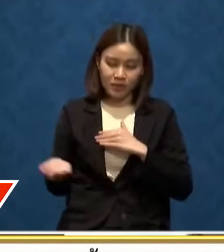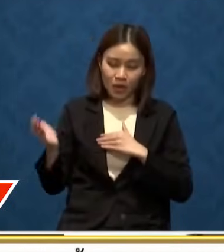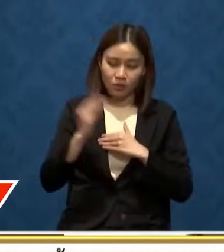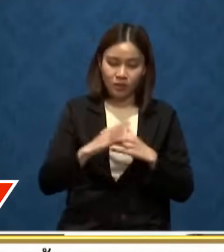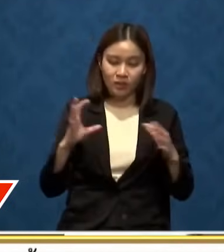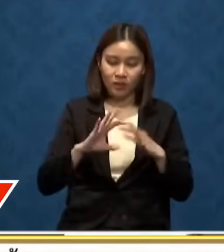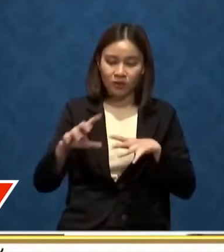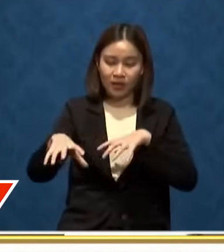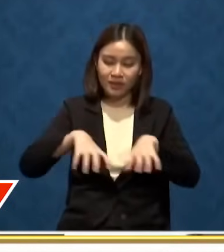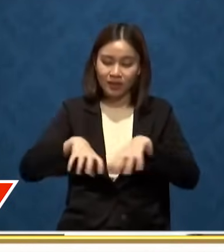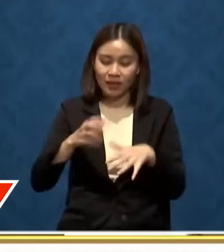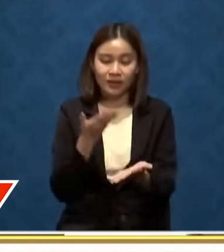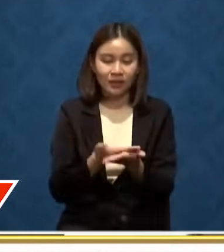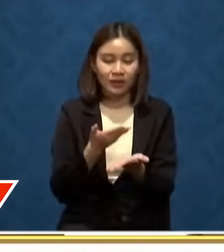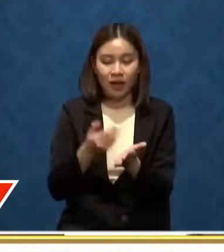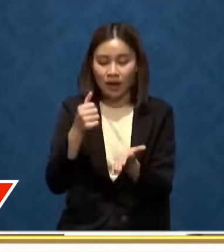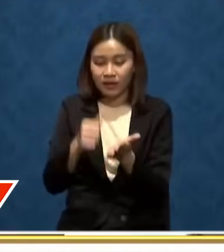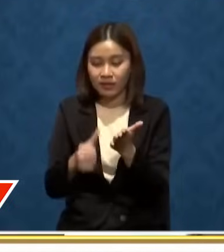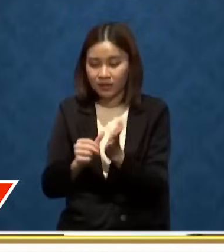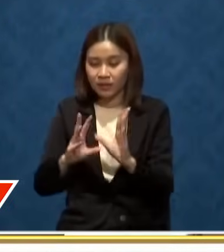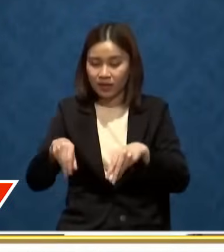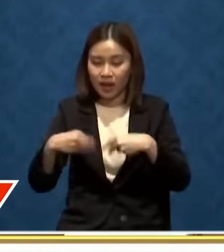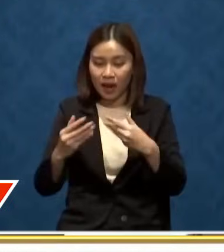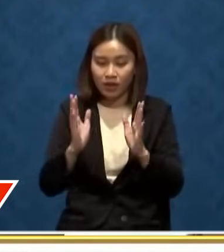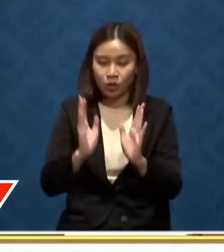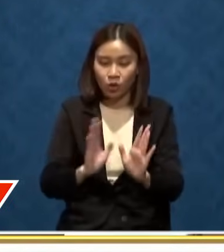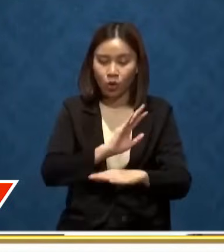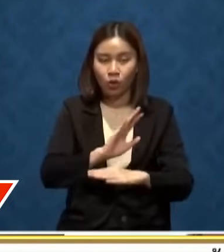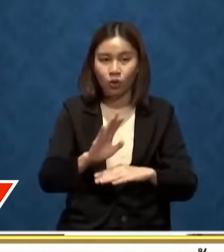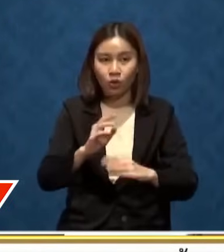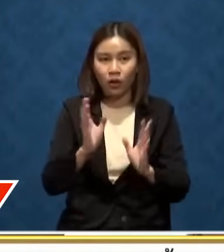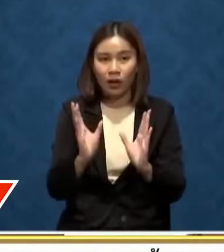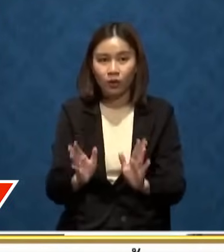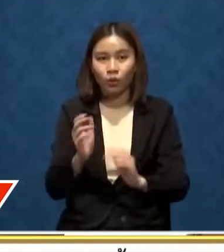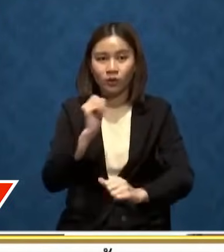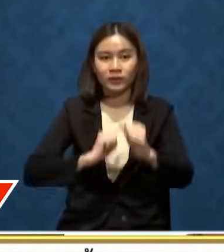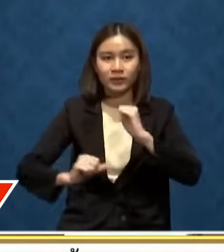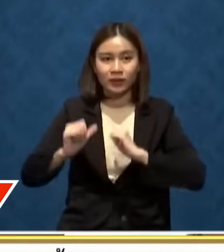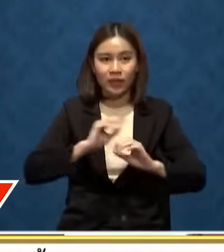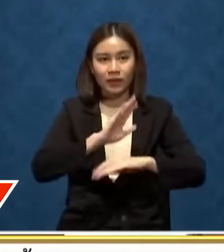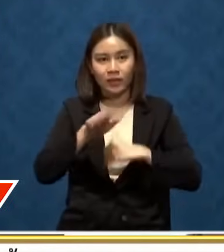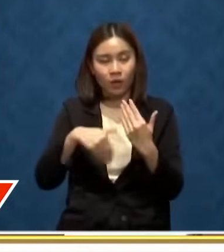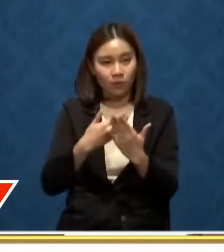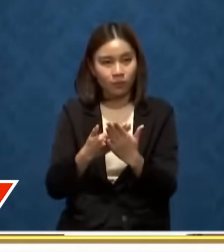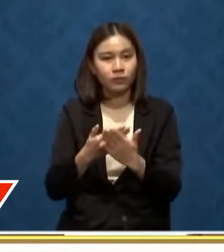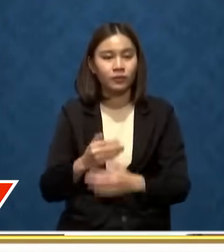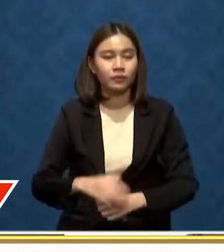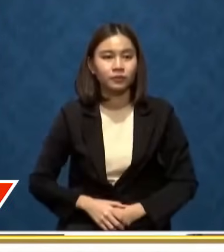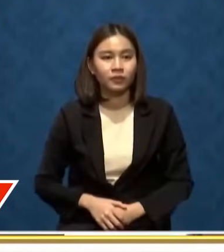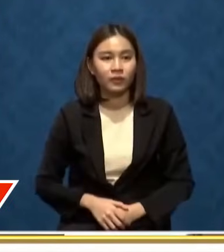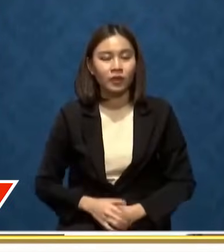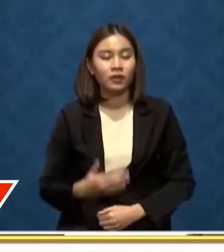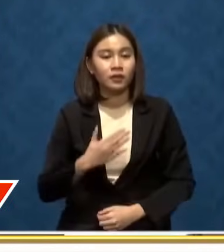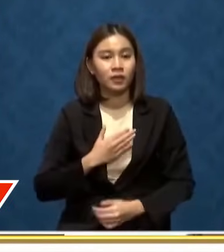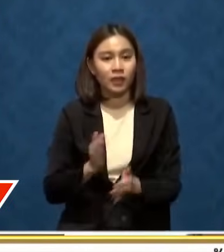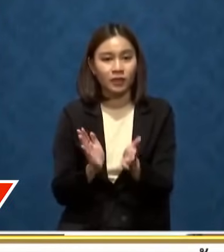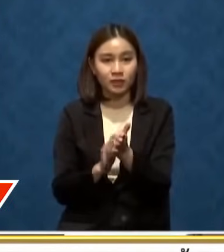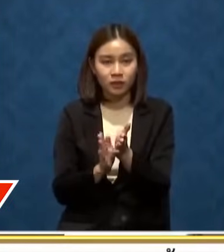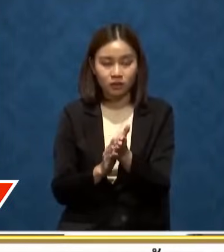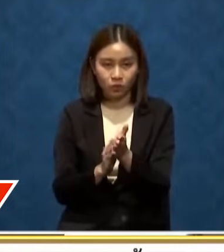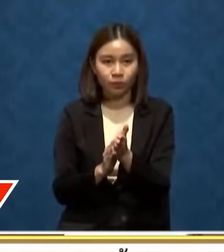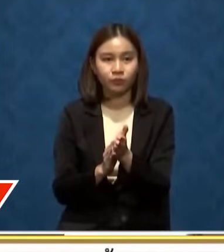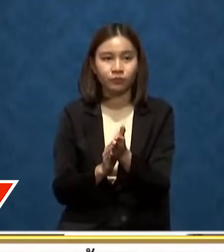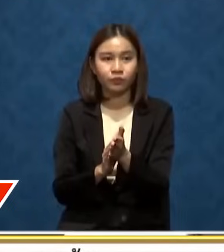การจัดการเงินและหนี้ให้กับคนทุกเพศในซิทคอมมันนี้ที่รักเป็นต้นท่านขอชื่นชม